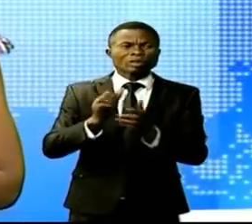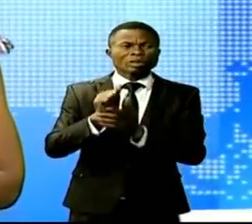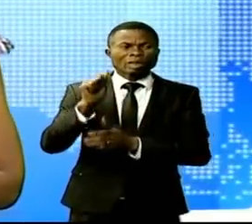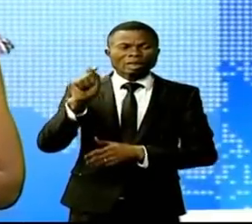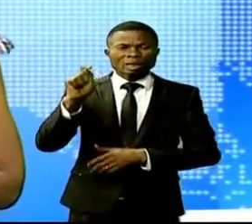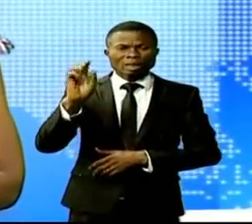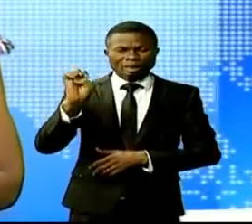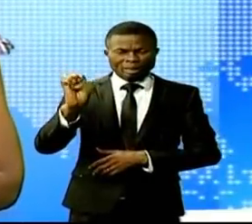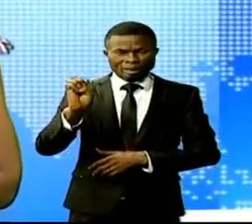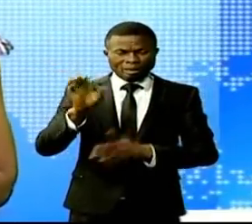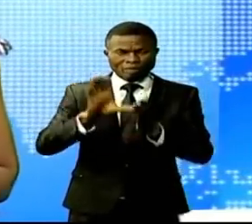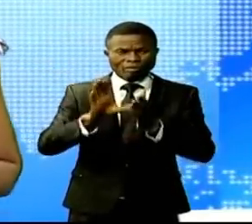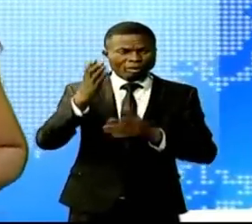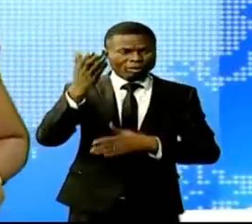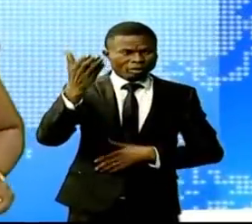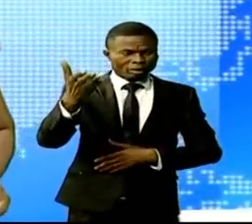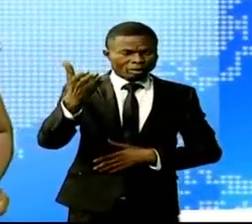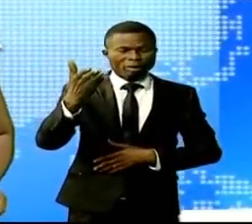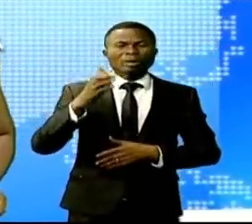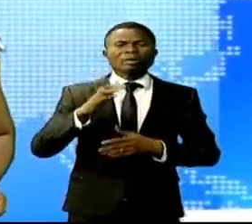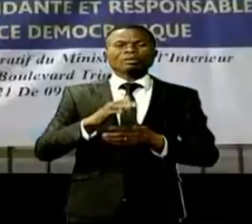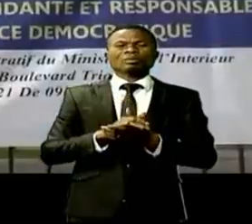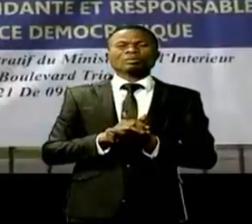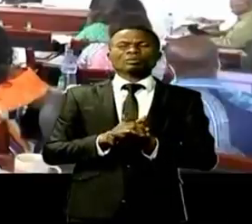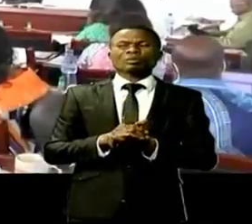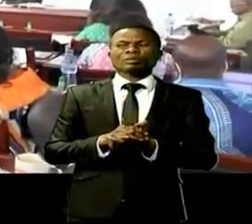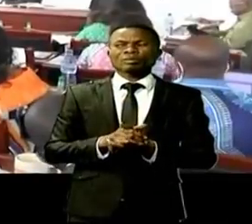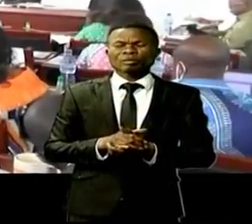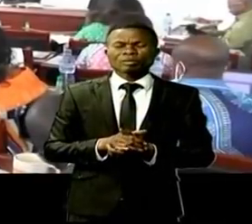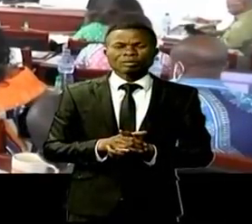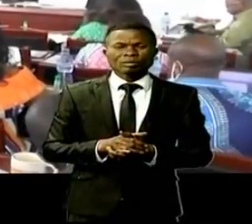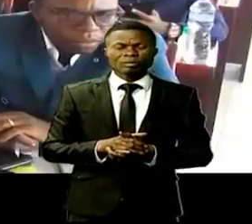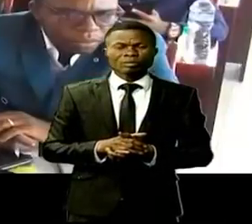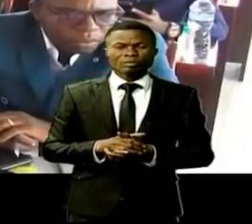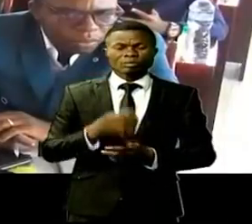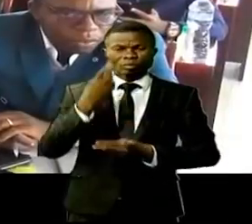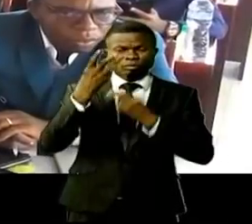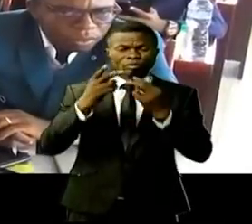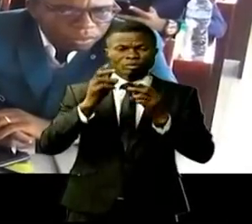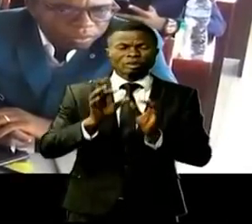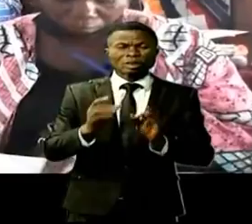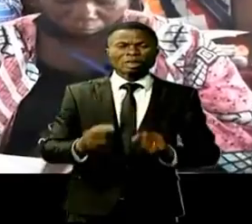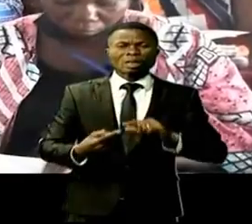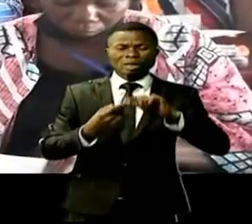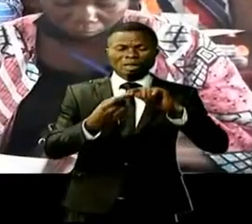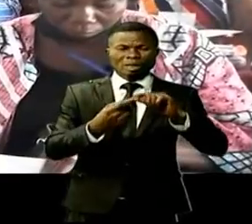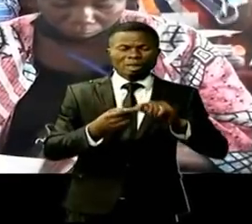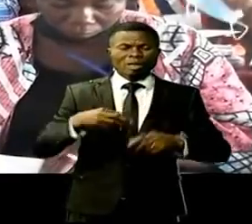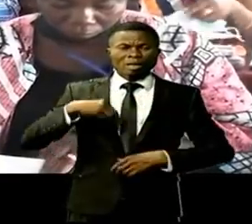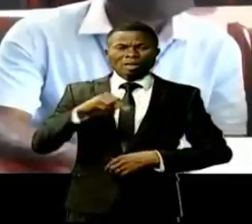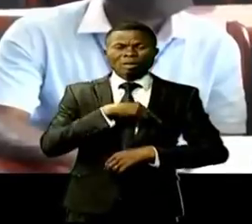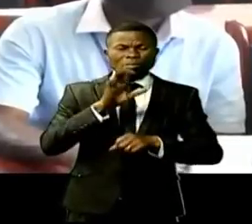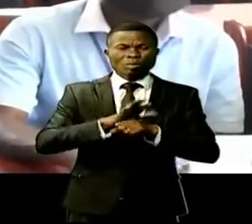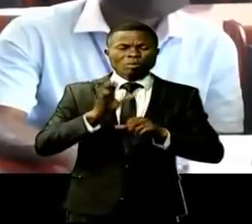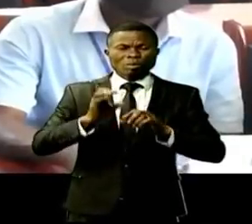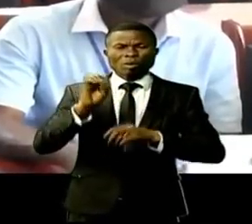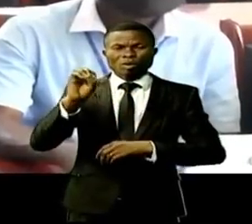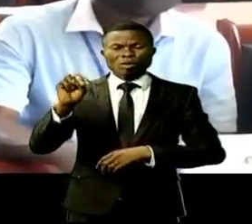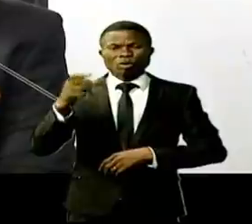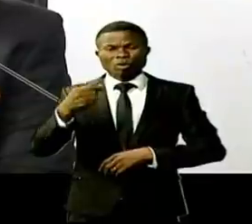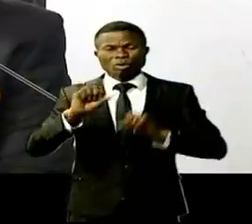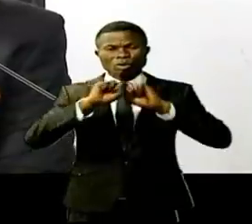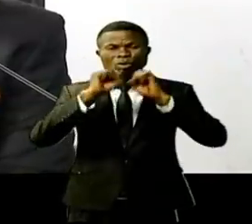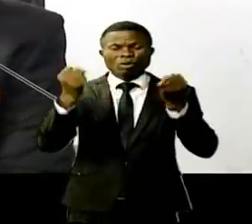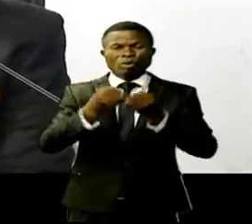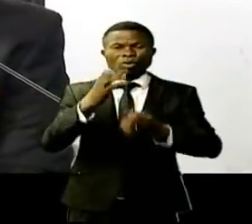ce que nous dit Eric Kabamba dans ce reportage. Une table ronde aussi spéciale qui réunit les membres de plusieurs organisations de la